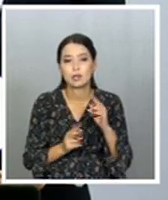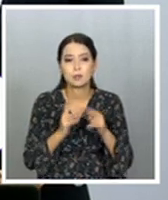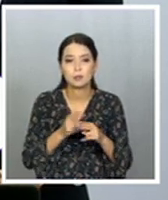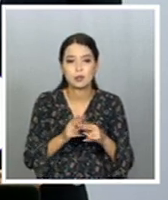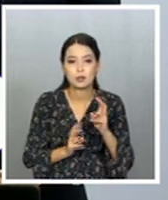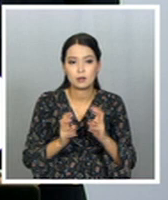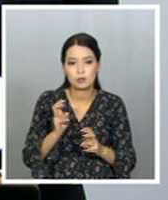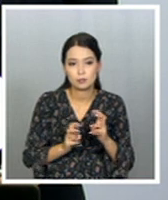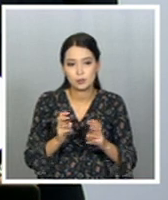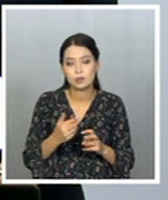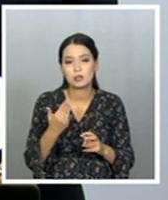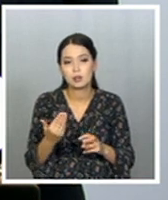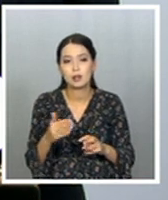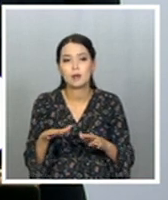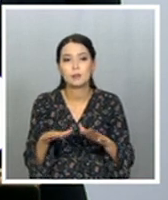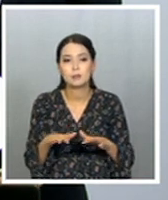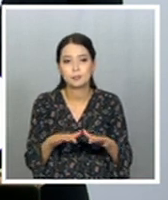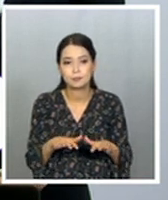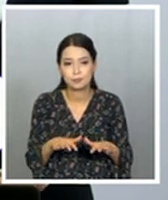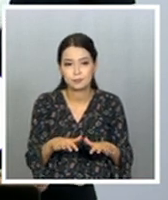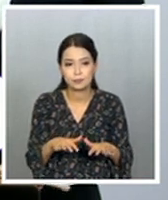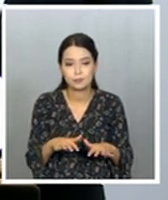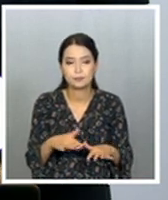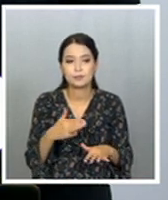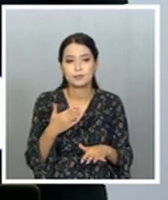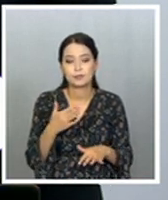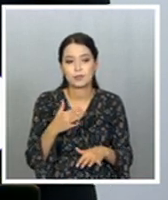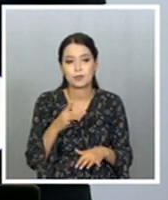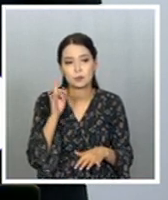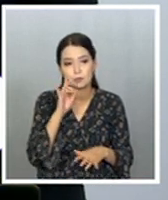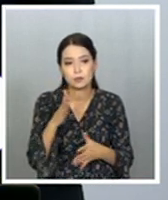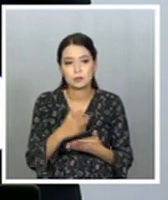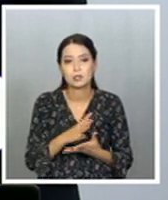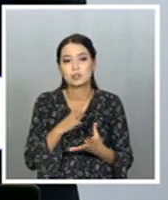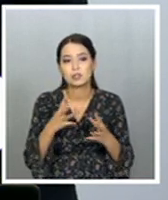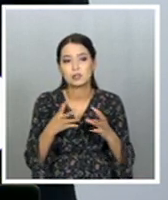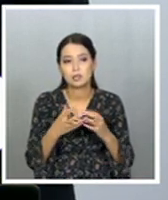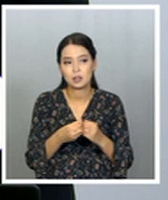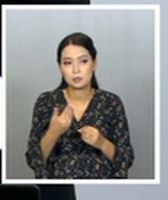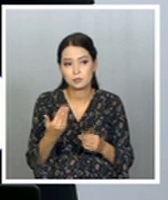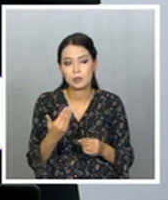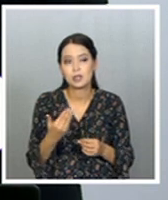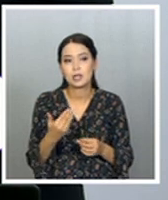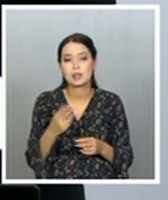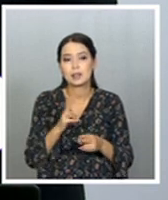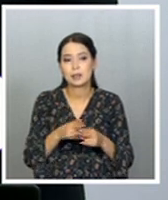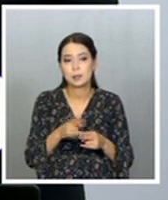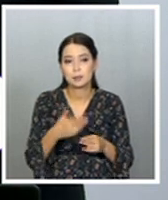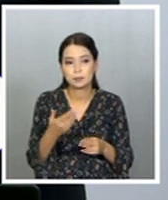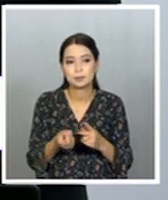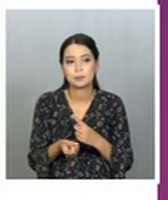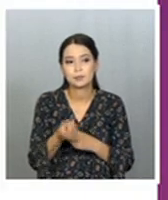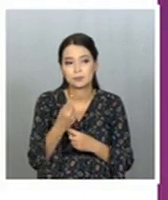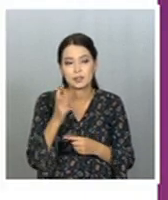Ұлы Отан соғысынан кейін жолға қойылды. Жалпы кенді пайдалы қазбалардың ішінде бұл қара